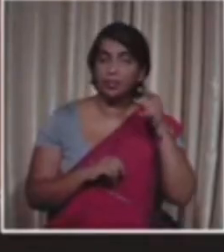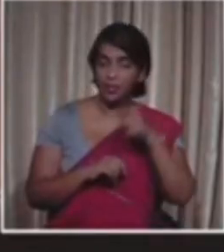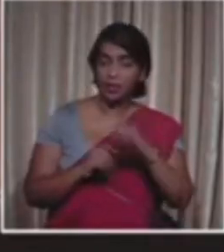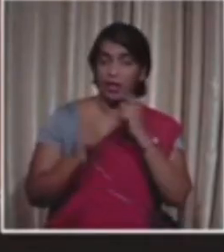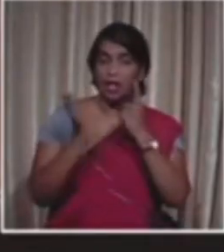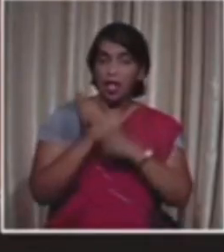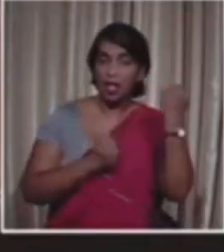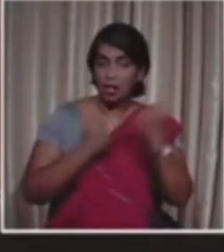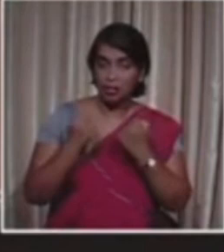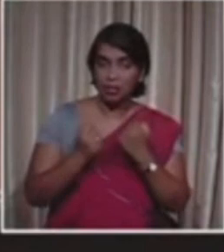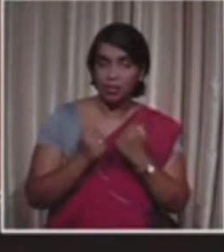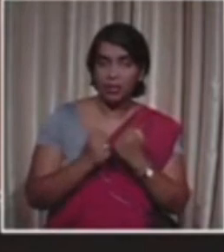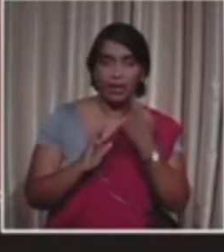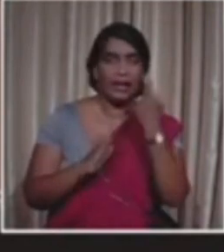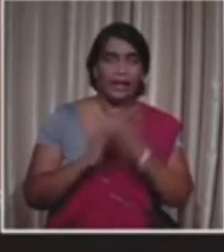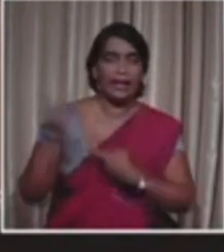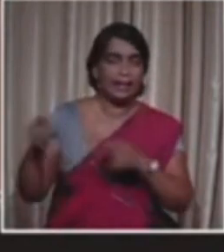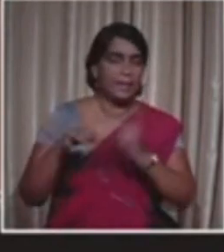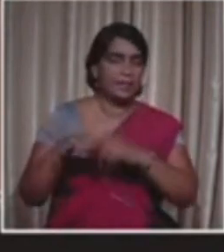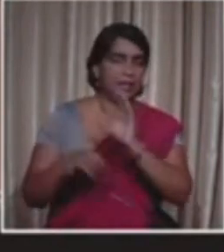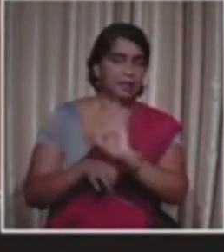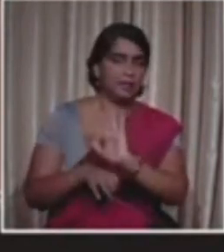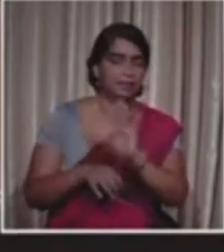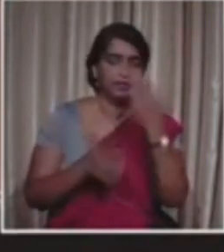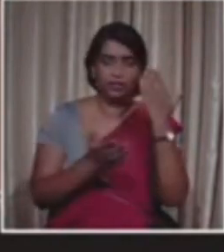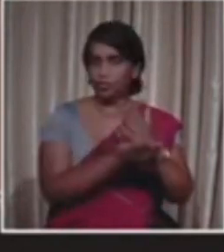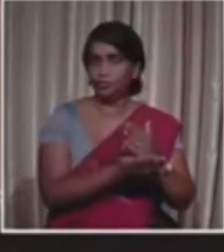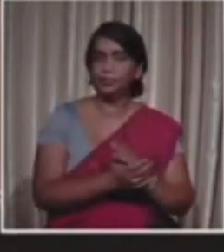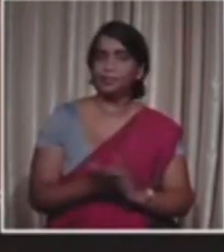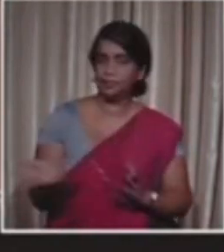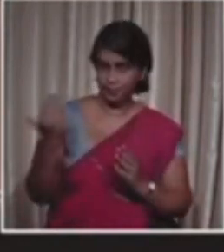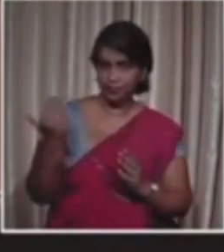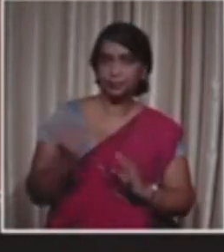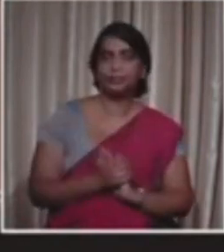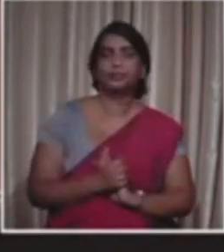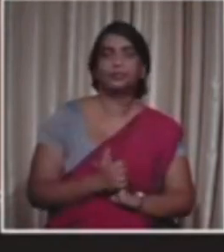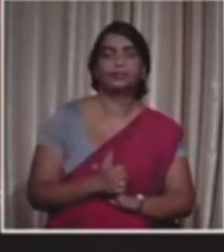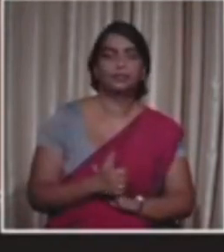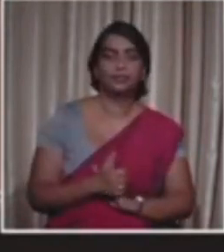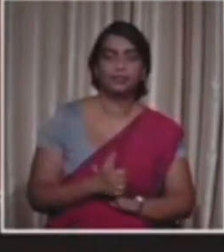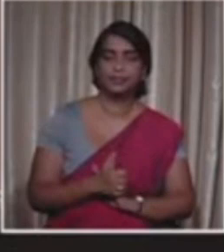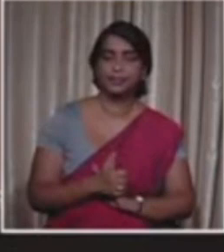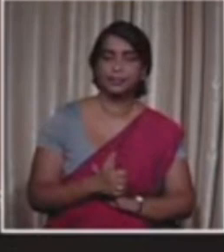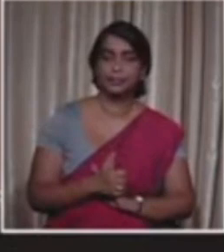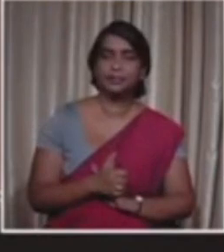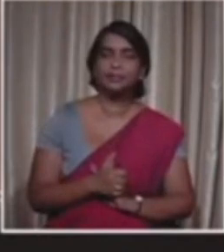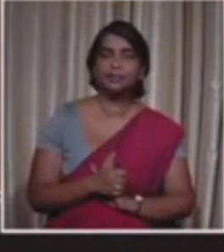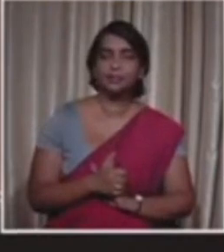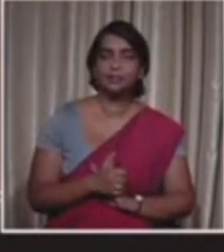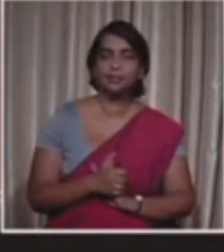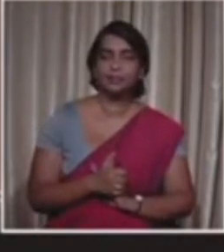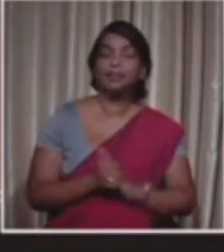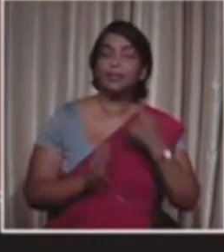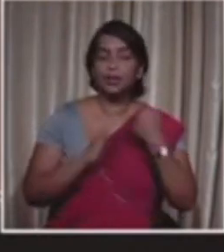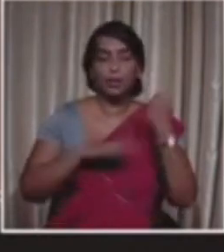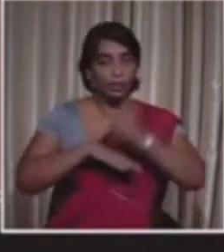බවුසරේ නෑ නෝ පොයින්ට් අවඩ සෝරි නෝ පොයින්ට් අවඩ යූ කන්ටිනියු යූ කන්ටිනියු අරු